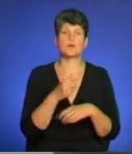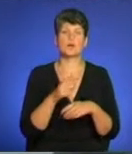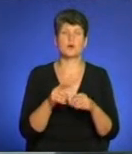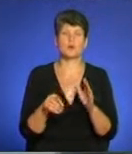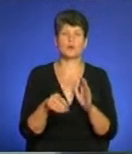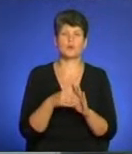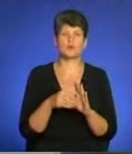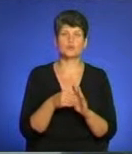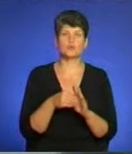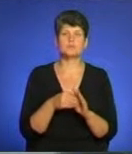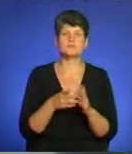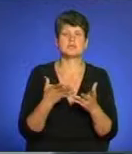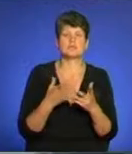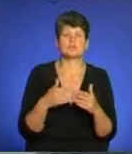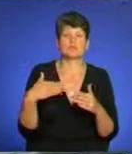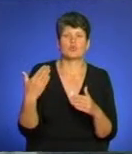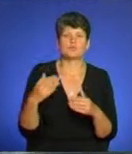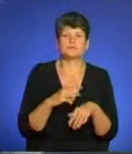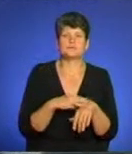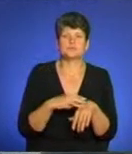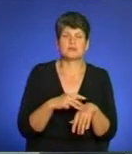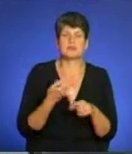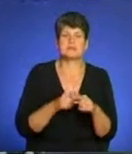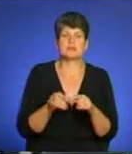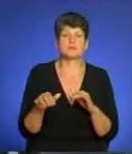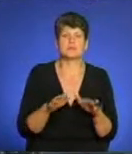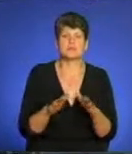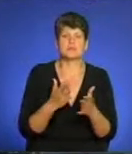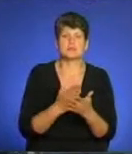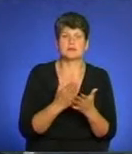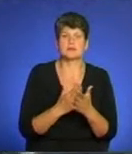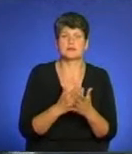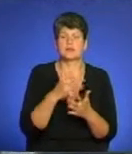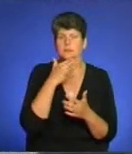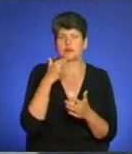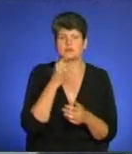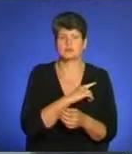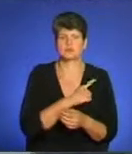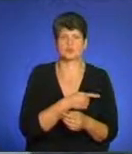боку правоохоронців органів через те, що в даній операції задіяно багато силових структур.